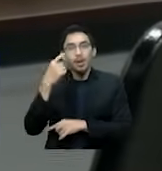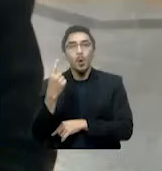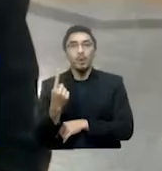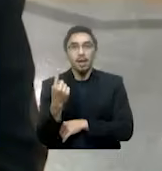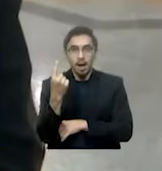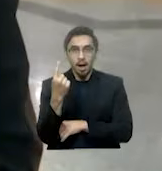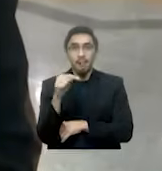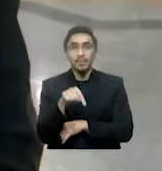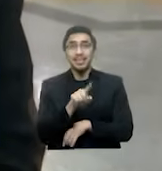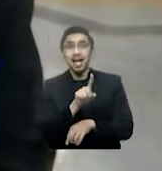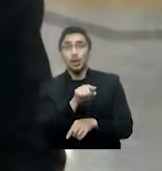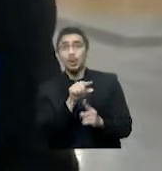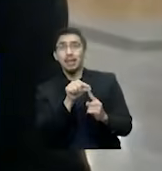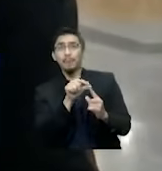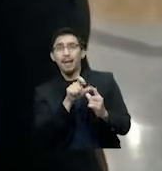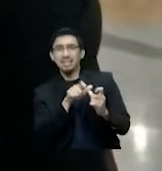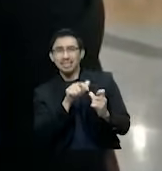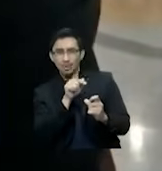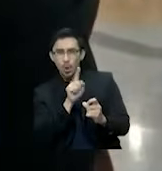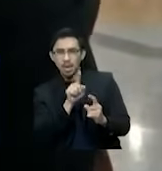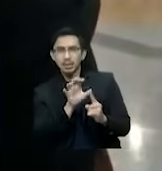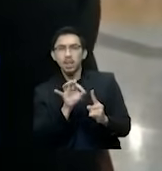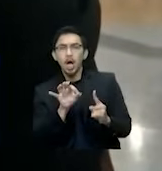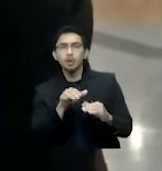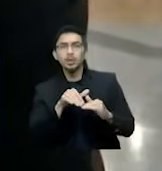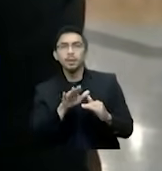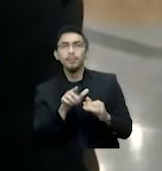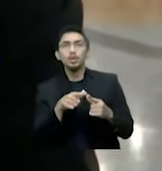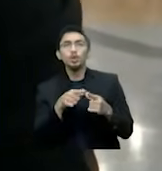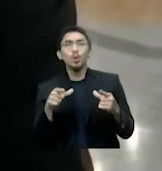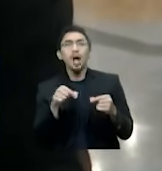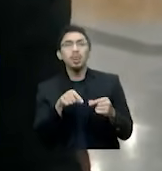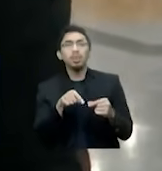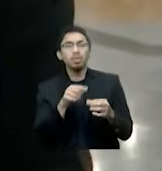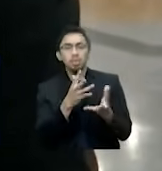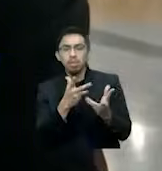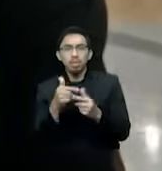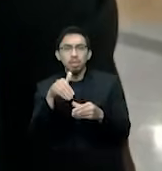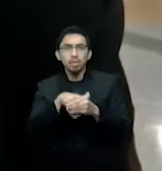TPS terdapat ratusan surat suara yang tidak ditandatangani.